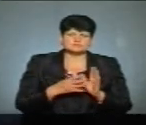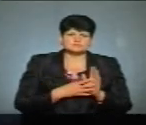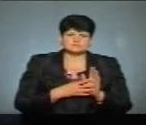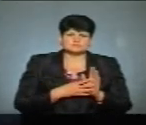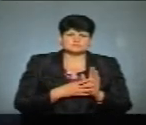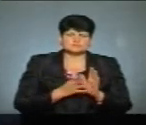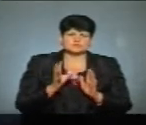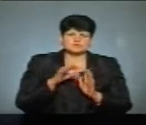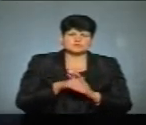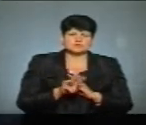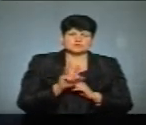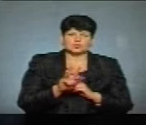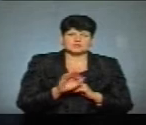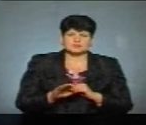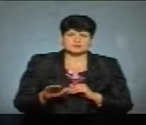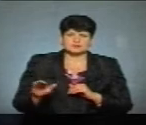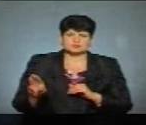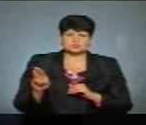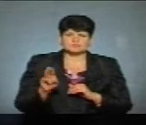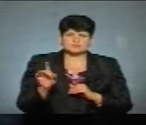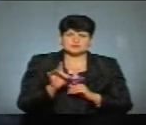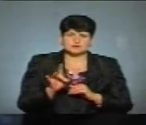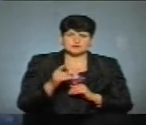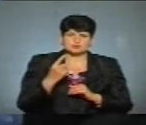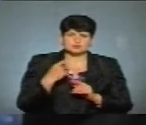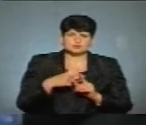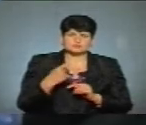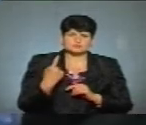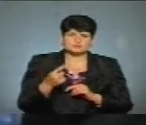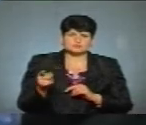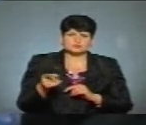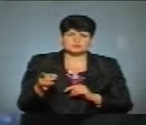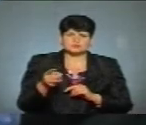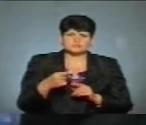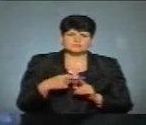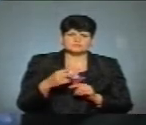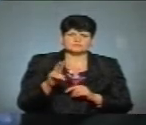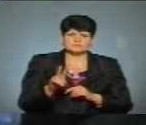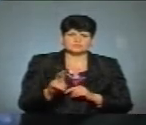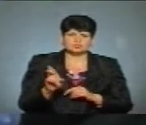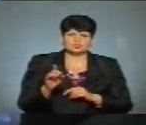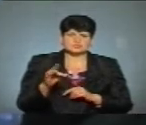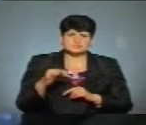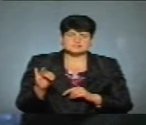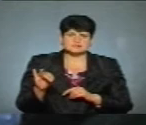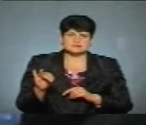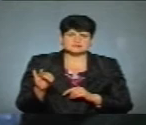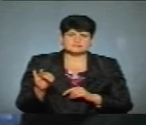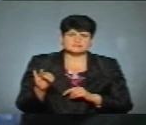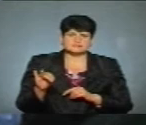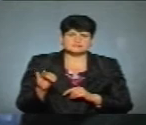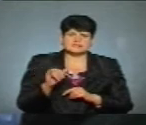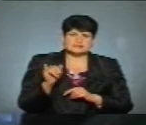тому числі троє дітей. Шумський район – 1, Тернопільський район – 2, Бучацький